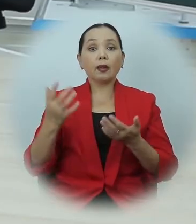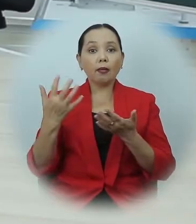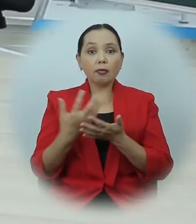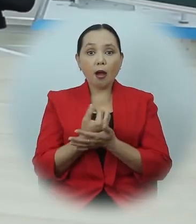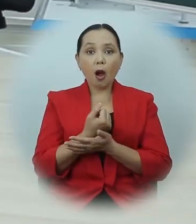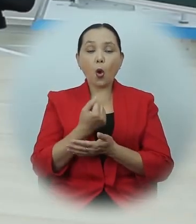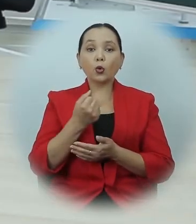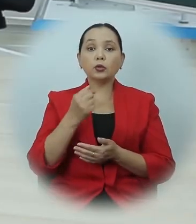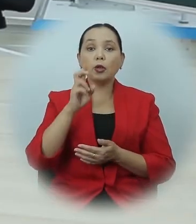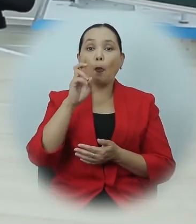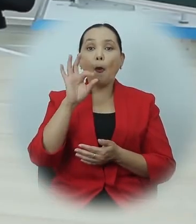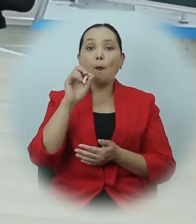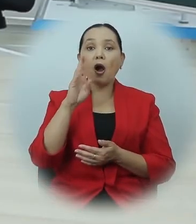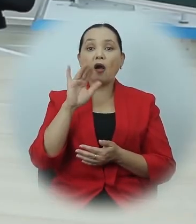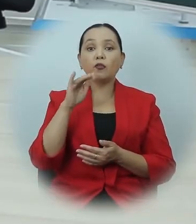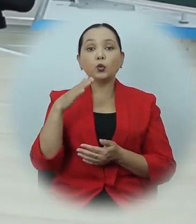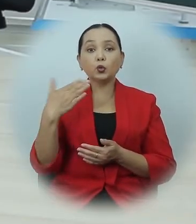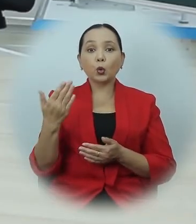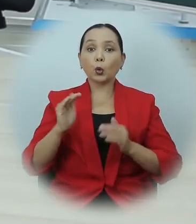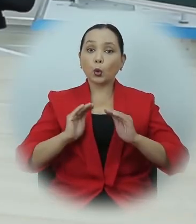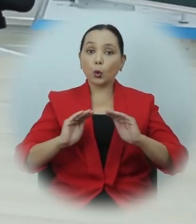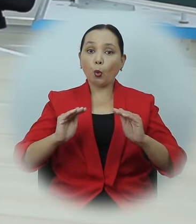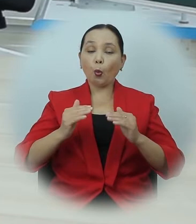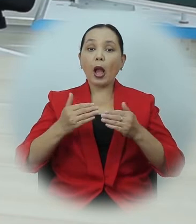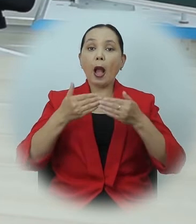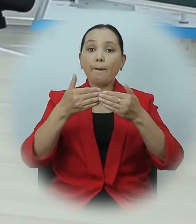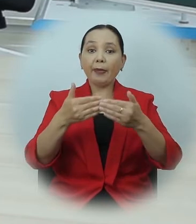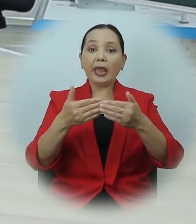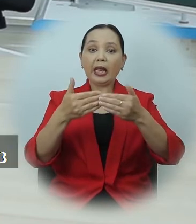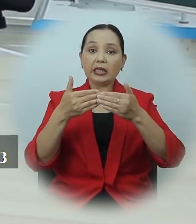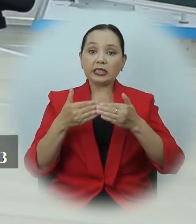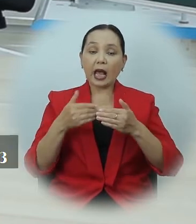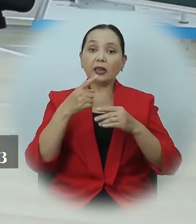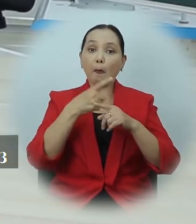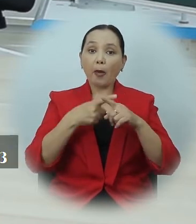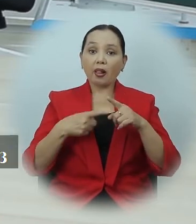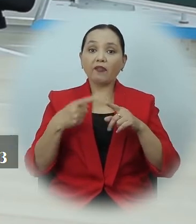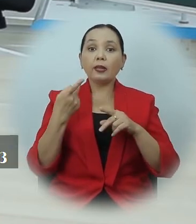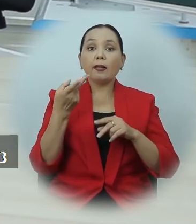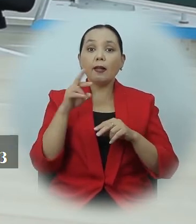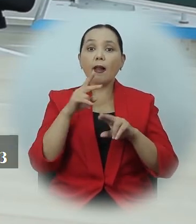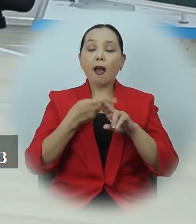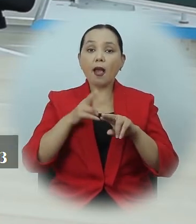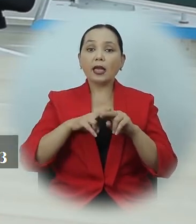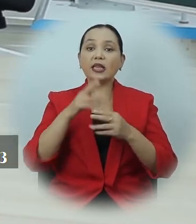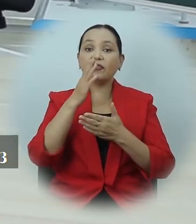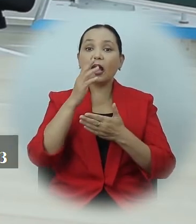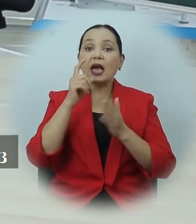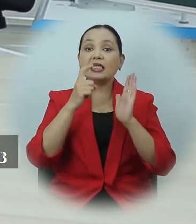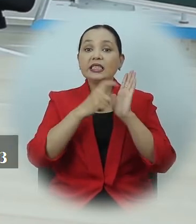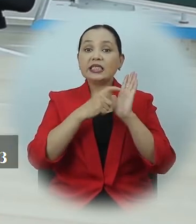Находим боковую сторону юбки, передней и задней половинок. Для этого делим